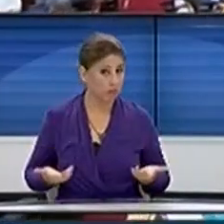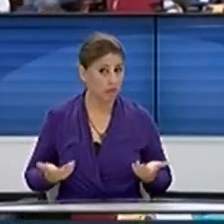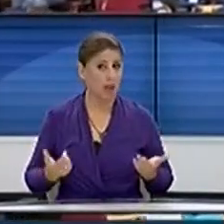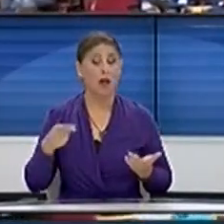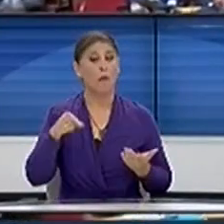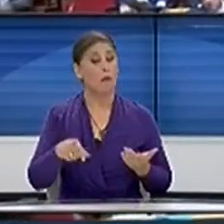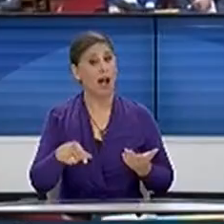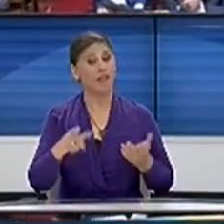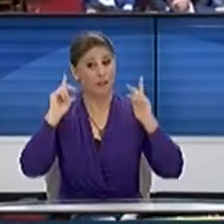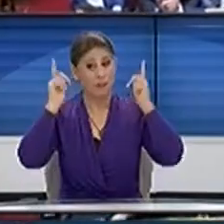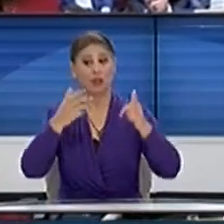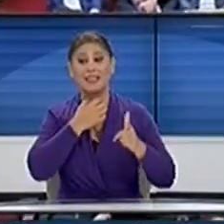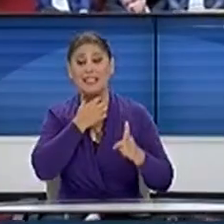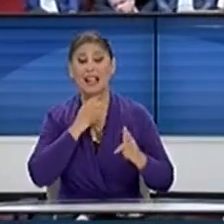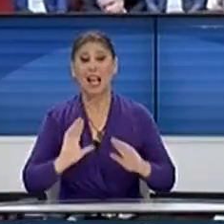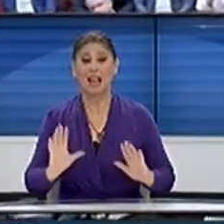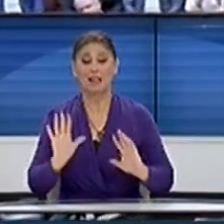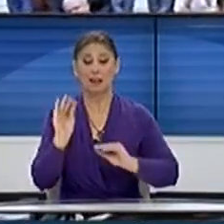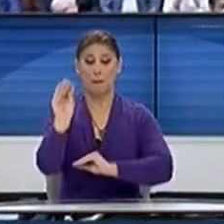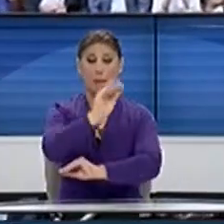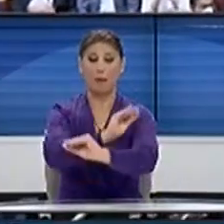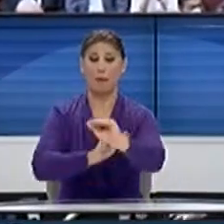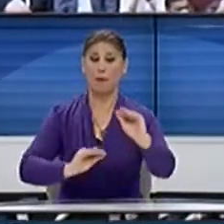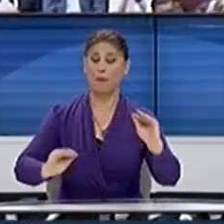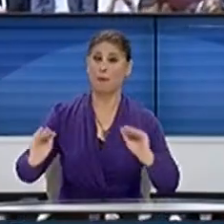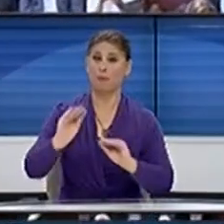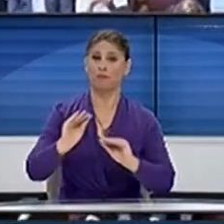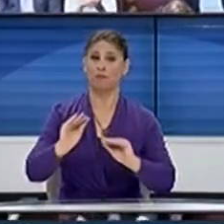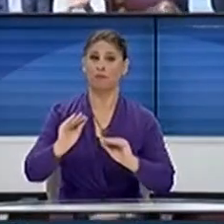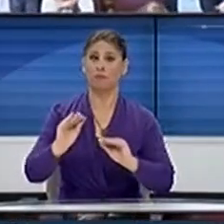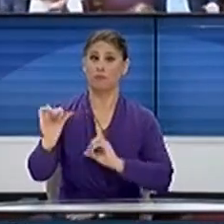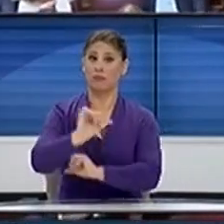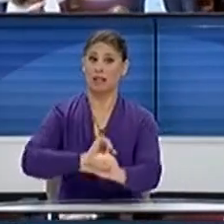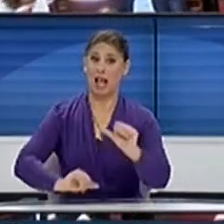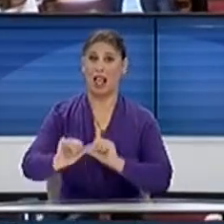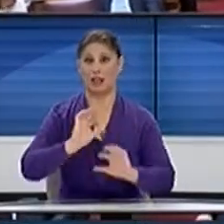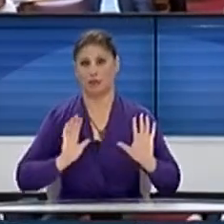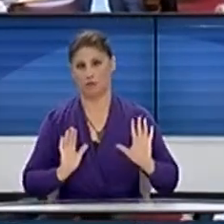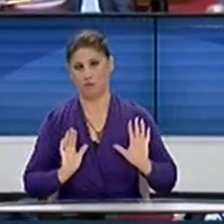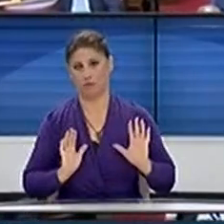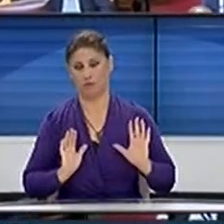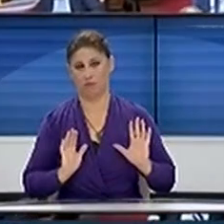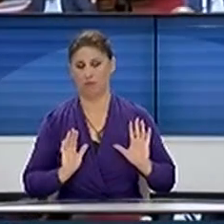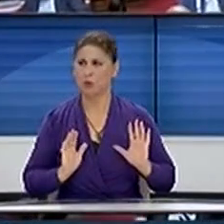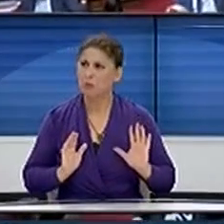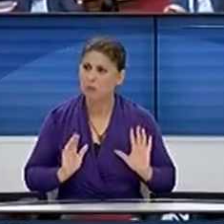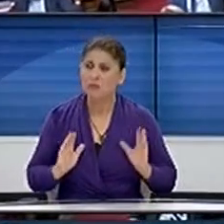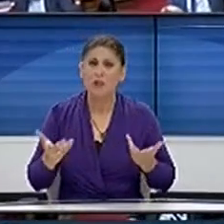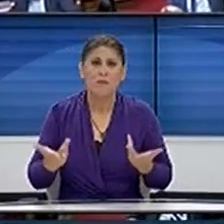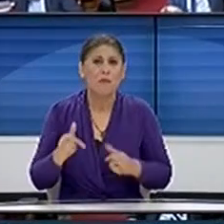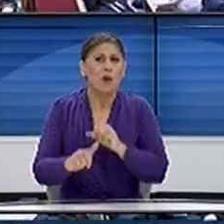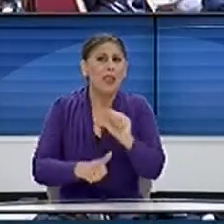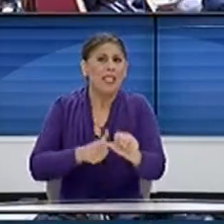η οποία μάλιστα χρειάζεται ανάταξη και ανασύνταξη. Αλήθεια, πώς θα συμβεί